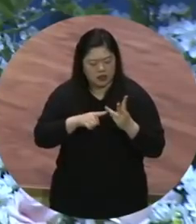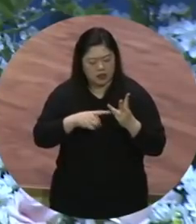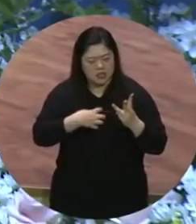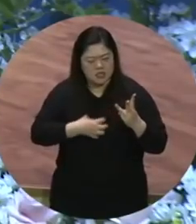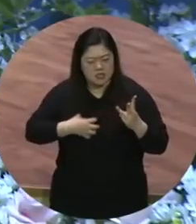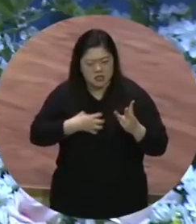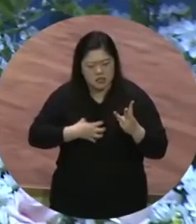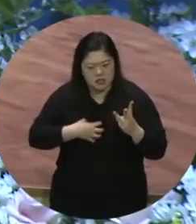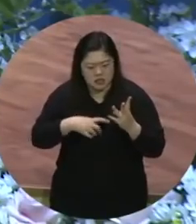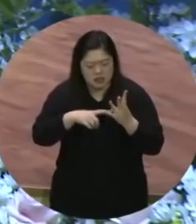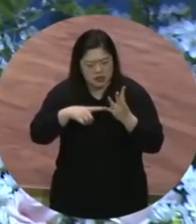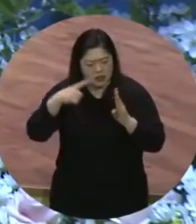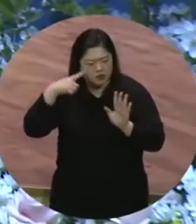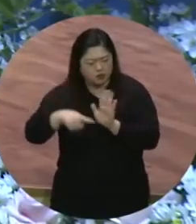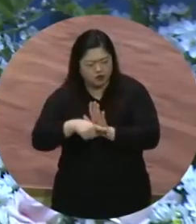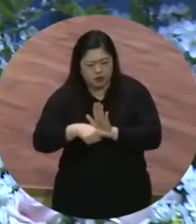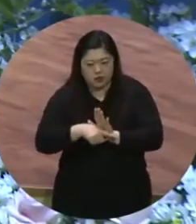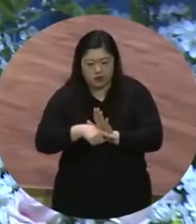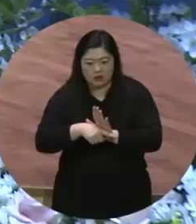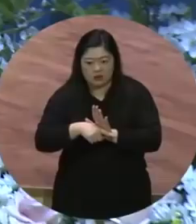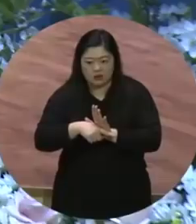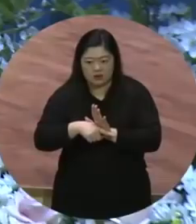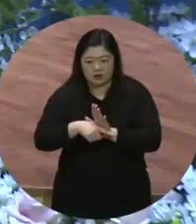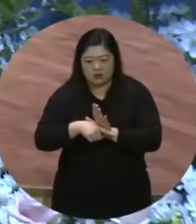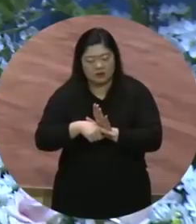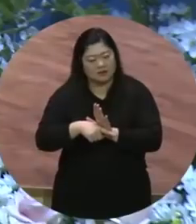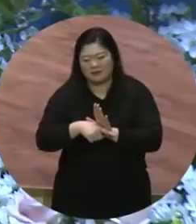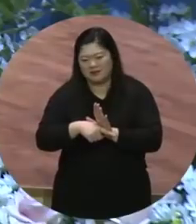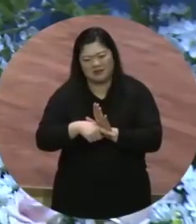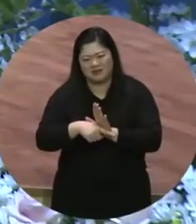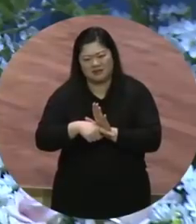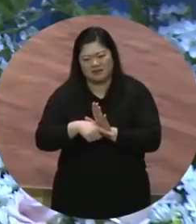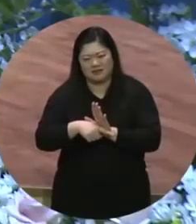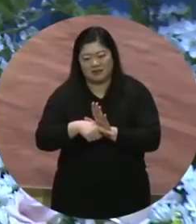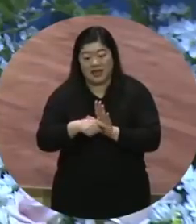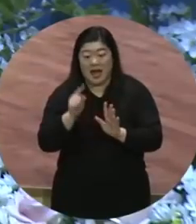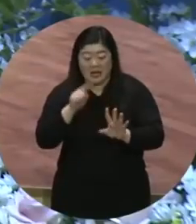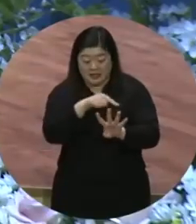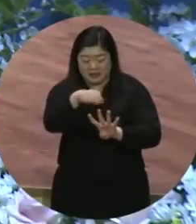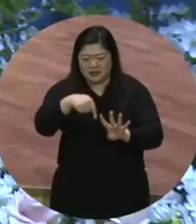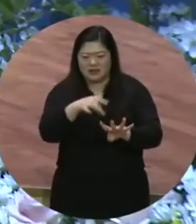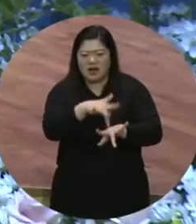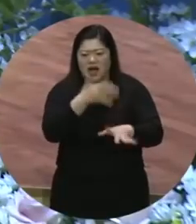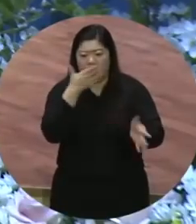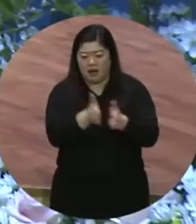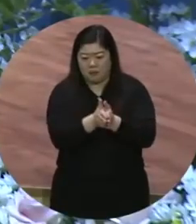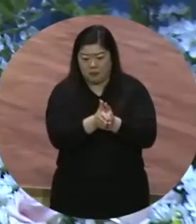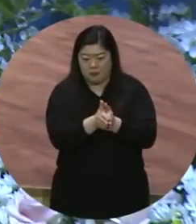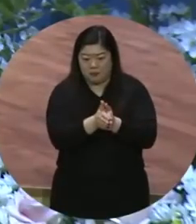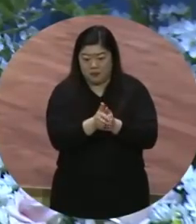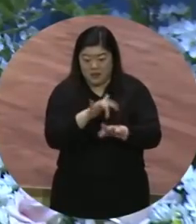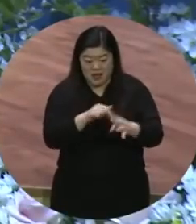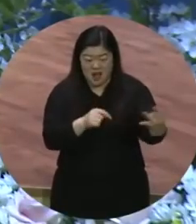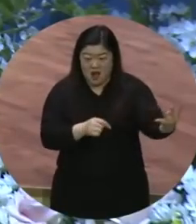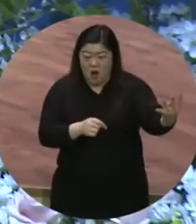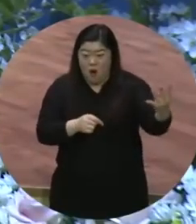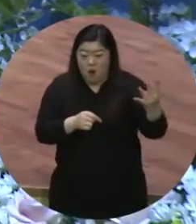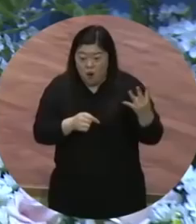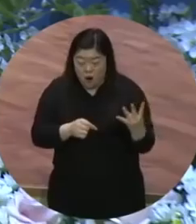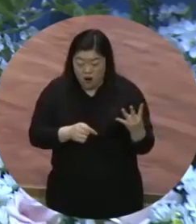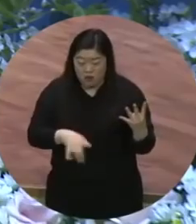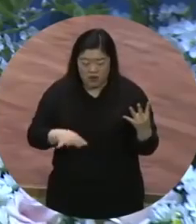가라지 계속 뿌립니다. 이럴 때마다 여러분 고민할 필요